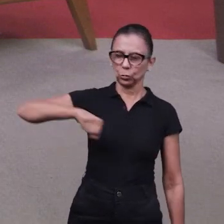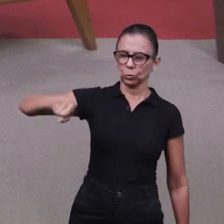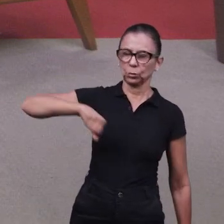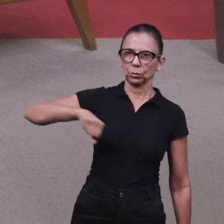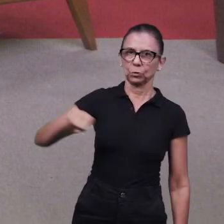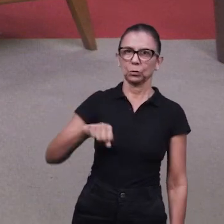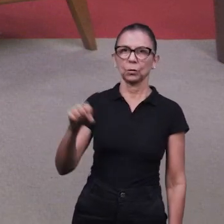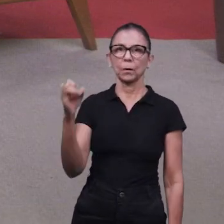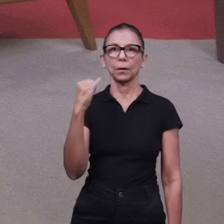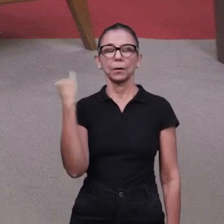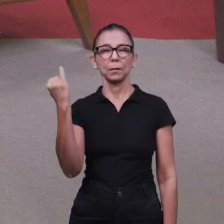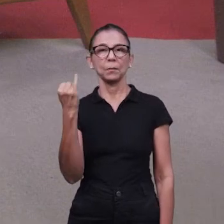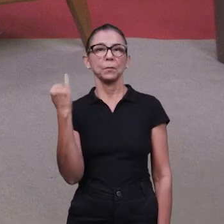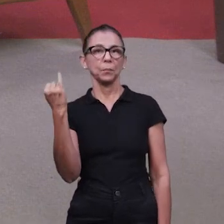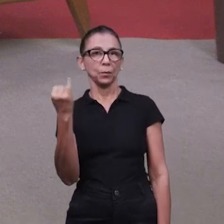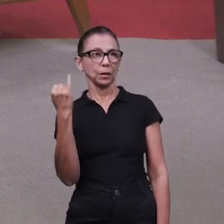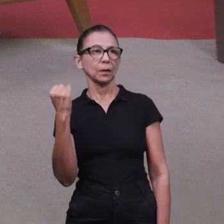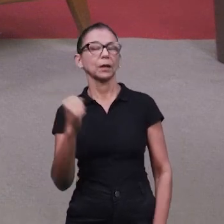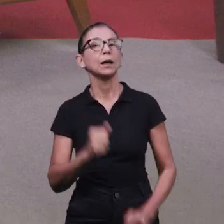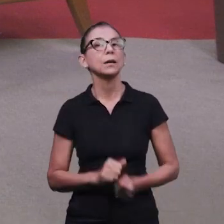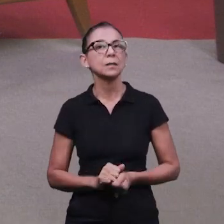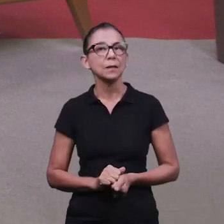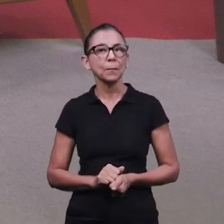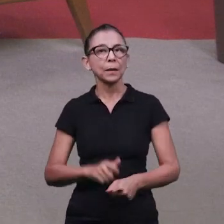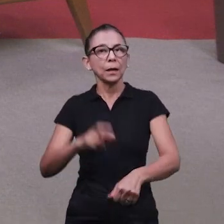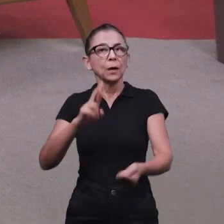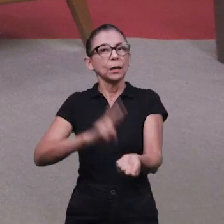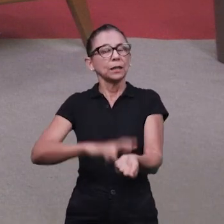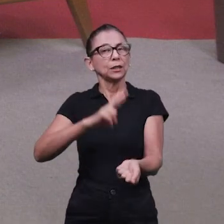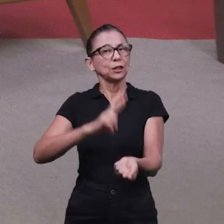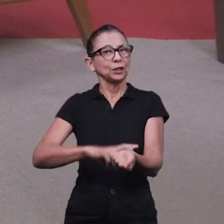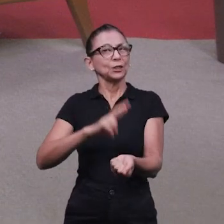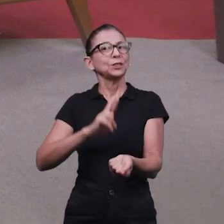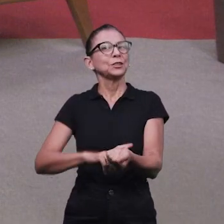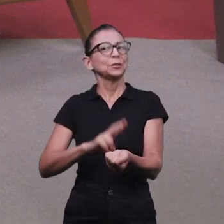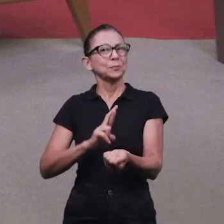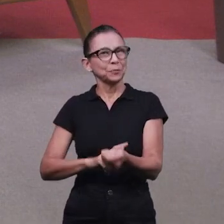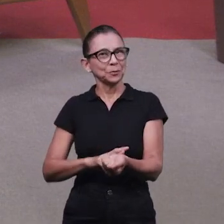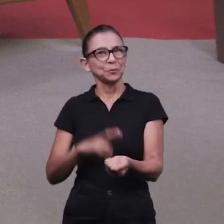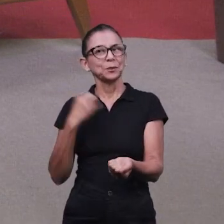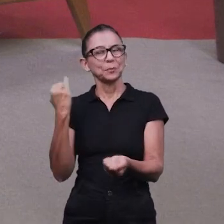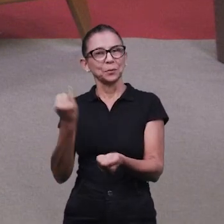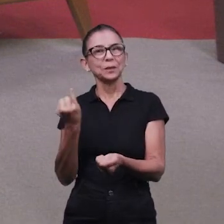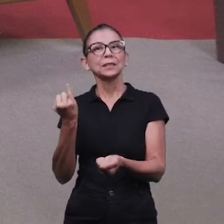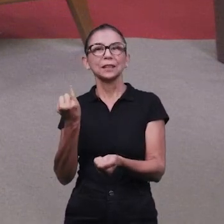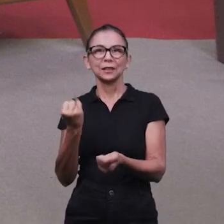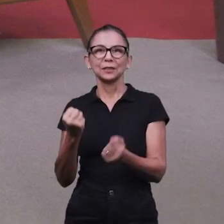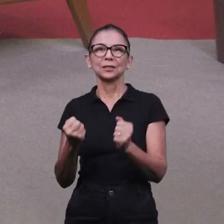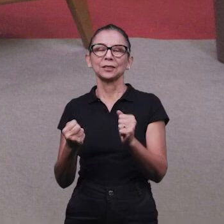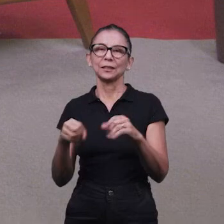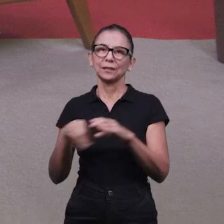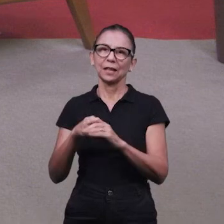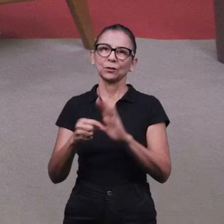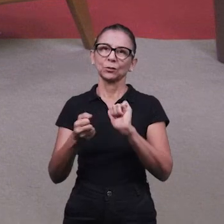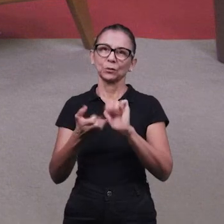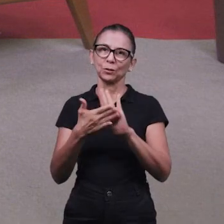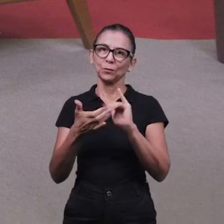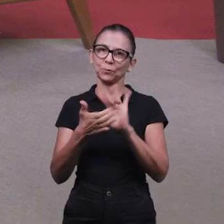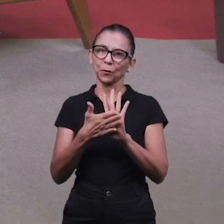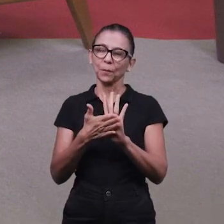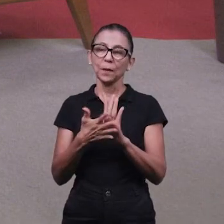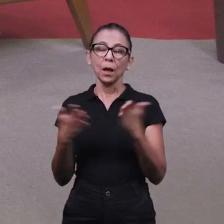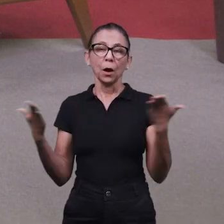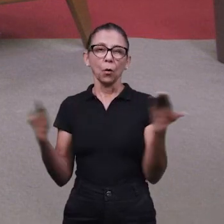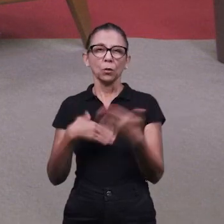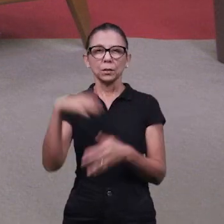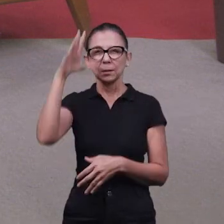la demi-lune, le tambour, le chocalio, ont une importance dans le rythme des louanges dans nos églises. Aujourd'hui, vous